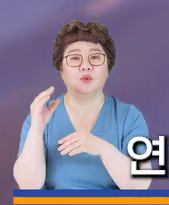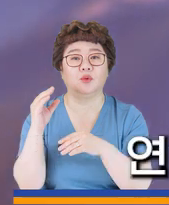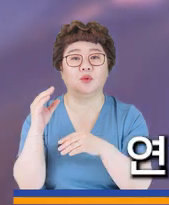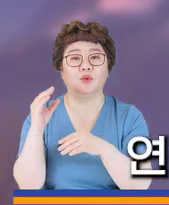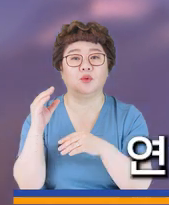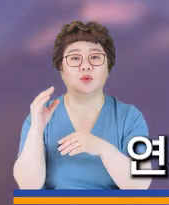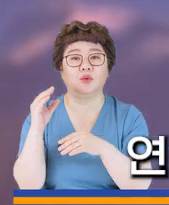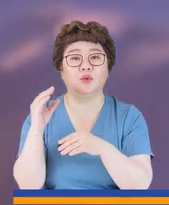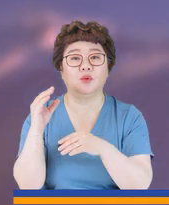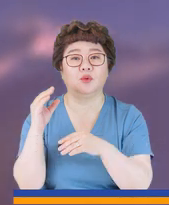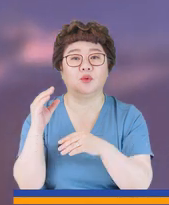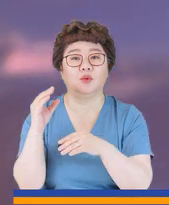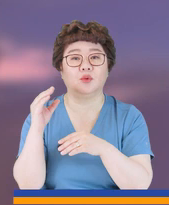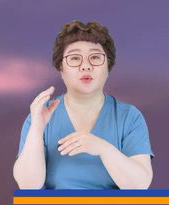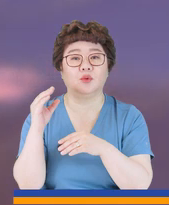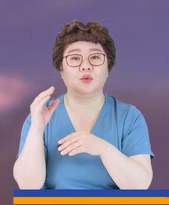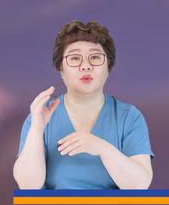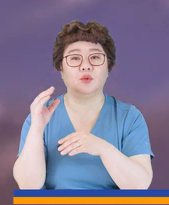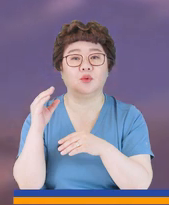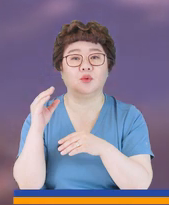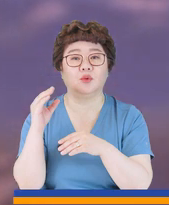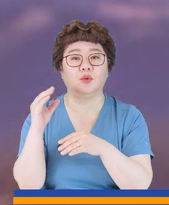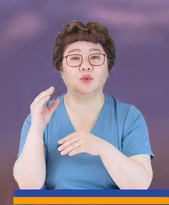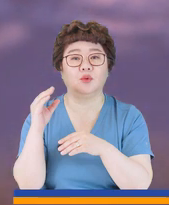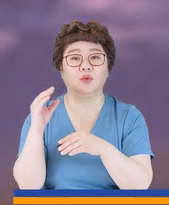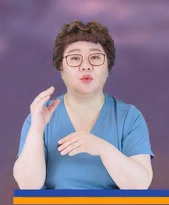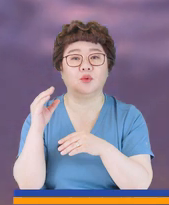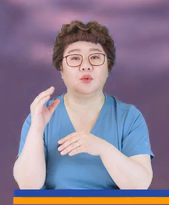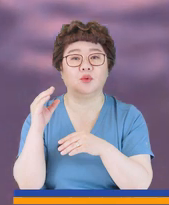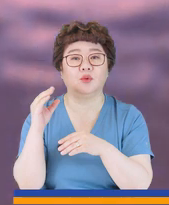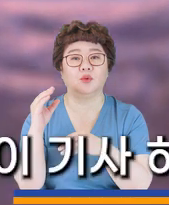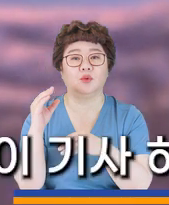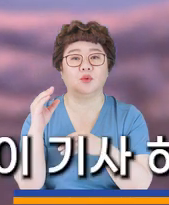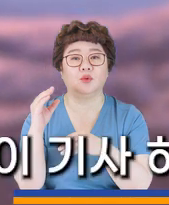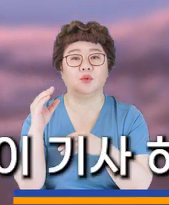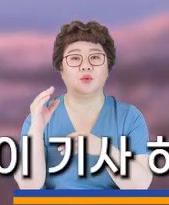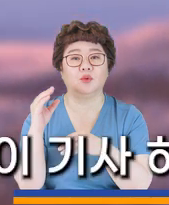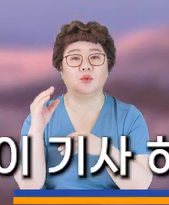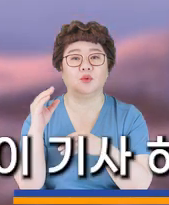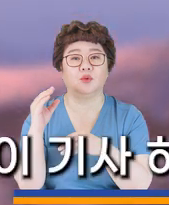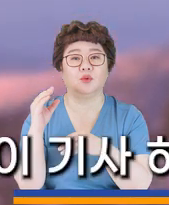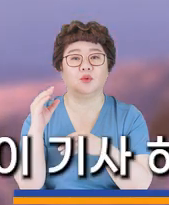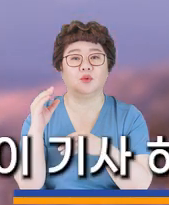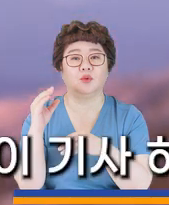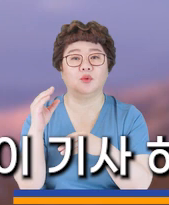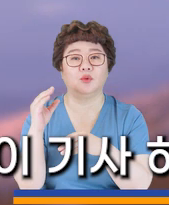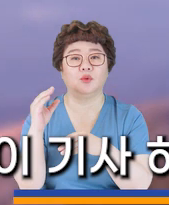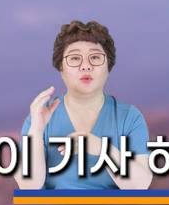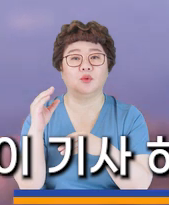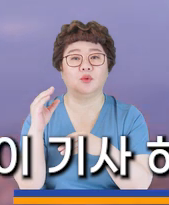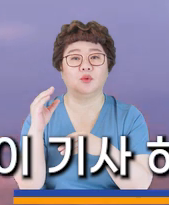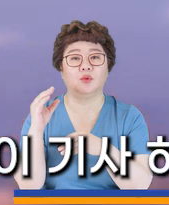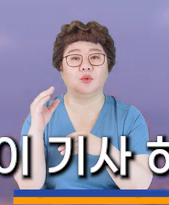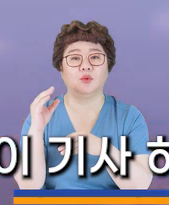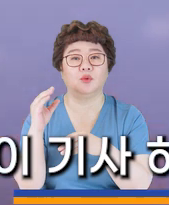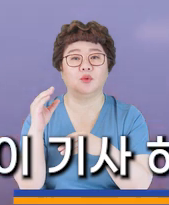정치인을 가장 쉽게 죽일 수 있는 한 가지 방법은 성적 스캔들을 터뜨리는 것입니다. 이 기사 하나로 그 사람의 인생은